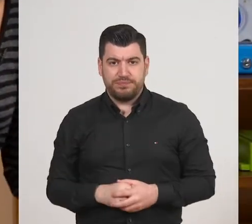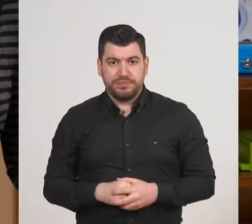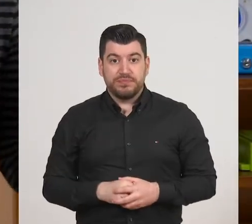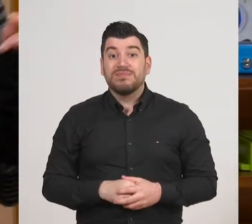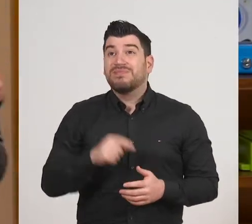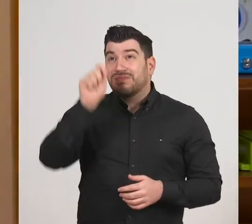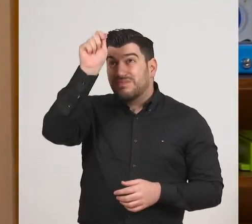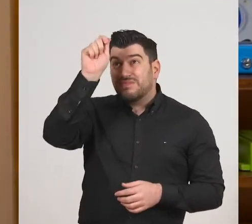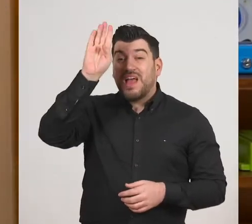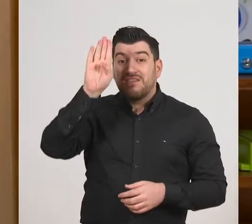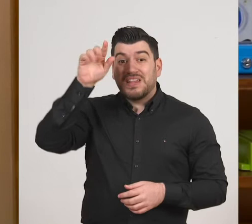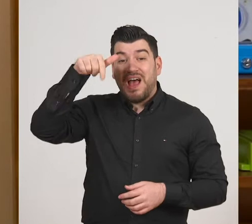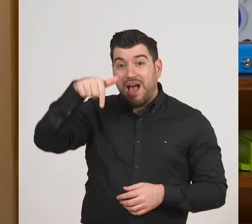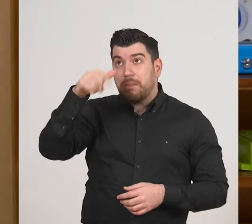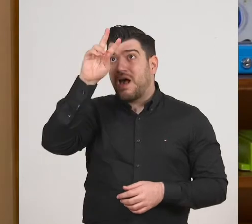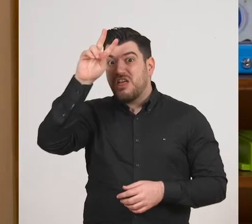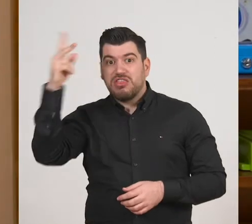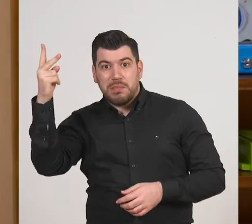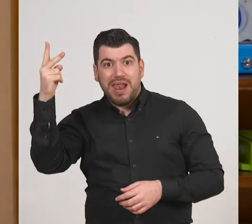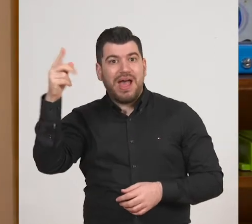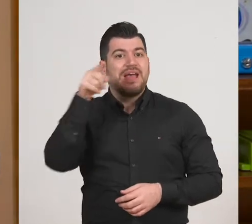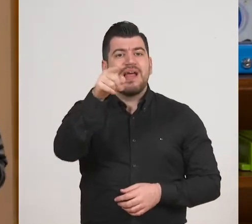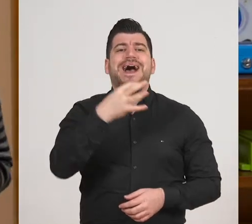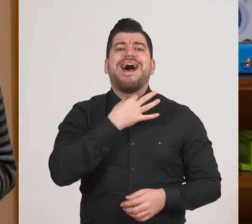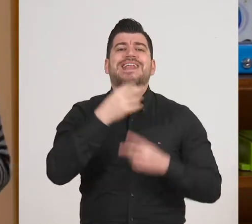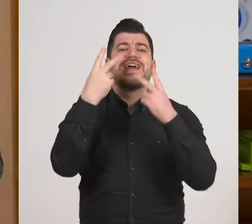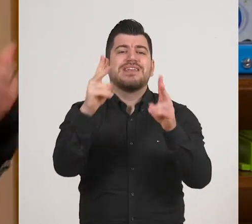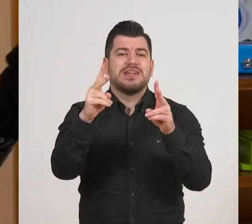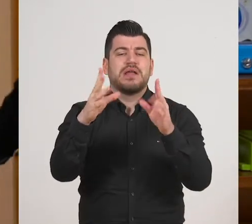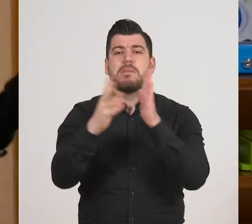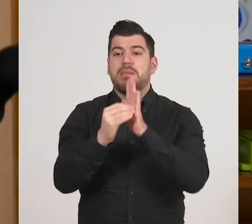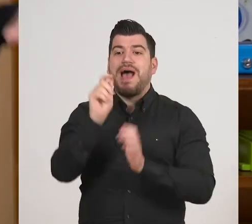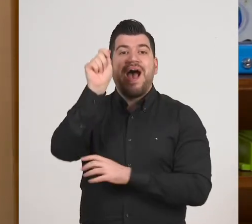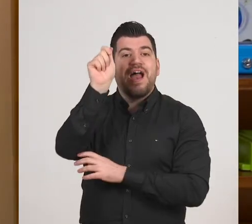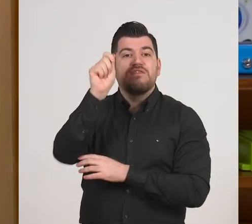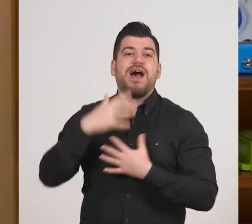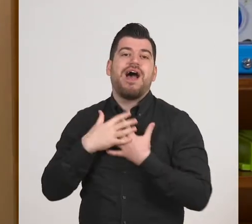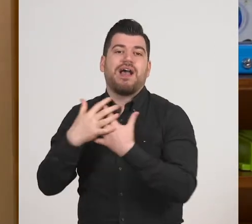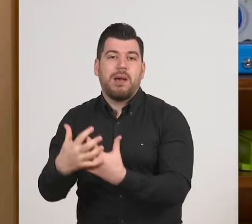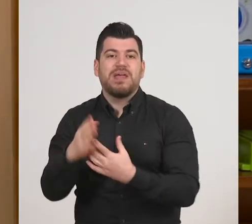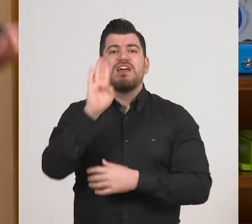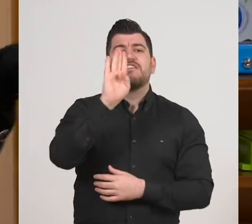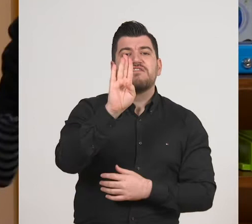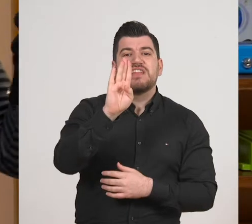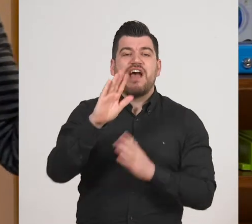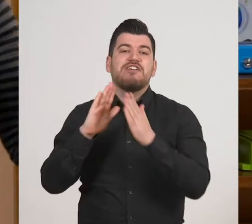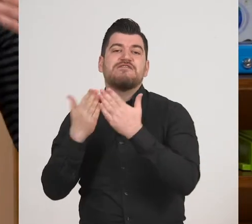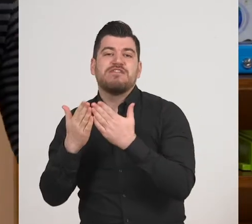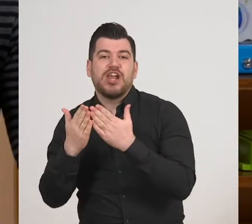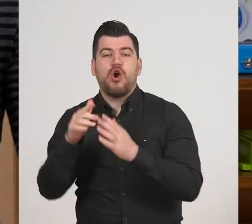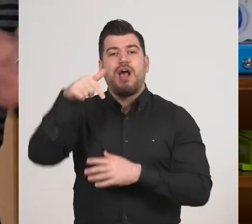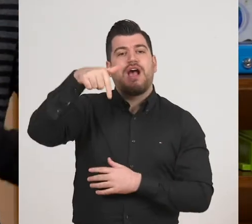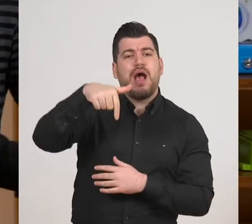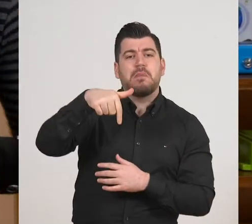σε κάθε γράμμα να γράψετε από μία σας ανάγκη. Για παράδειγμα, α, αγάπη, β, βιβλίο,